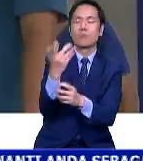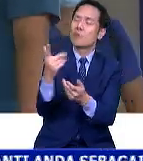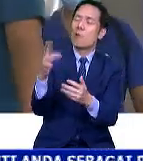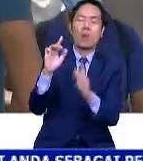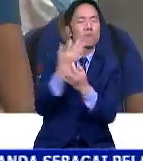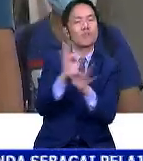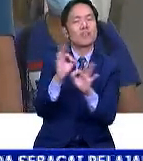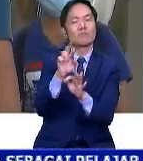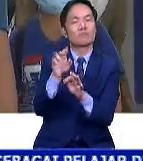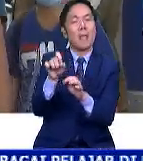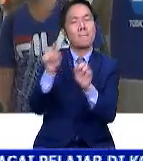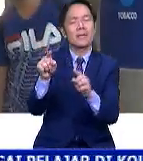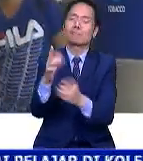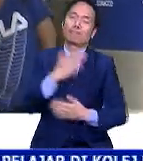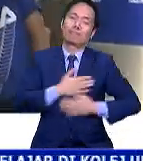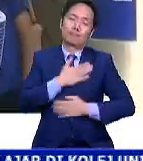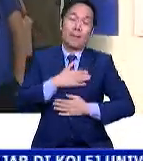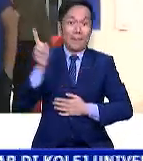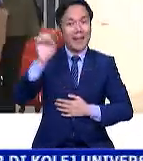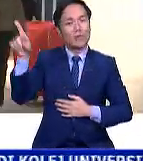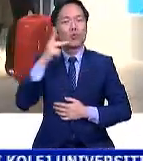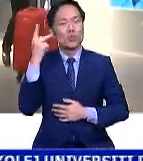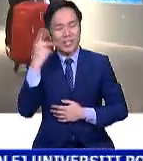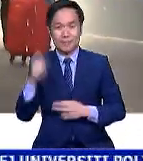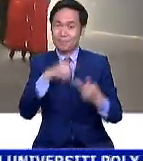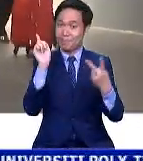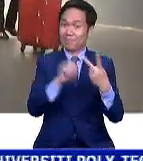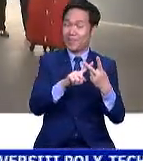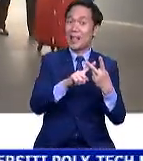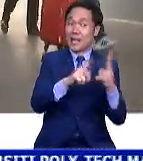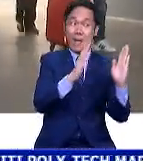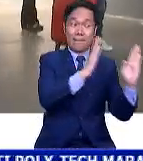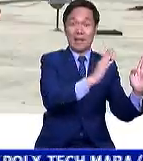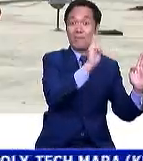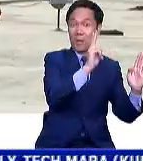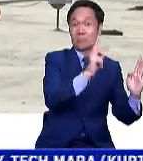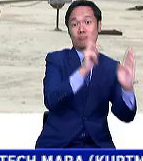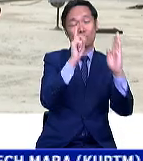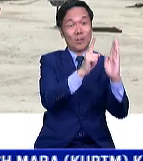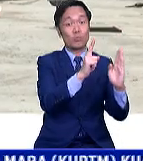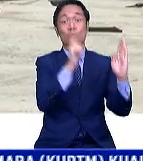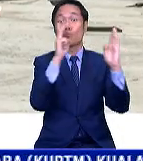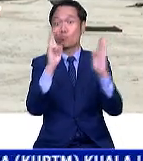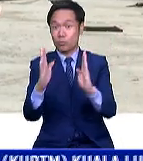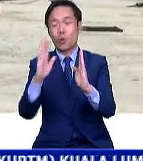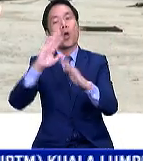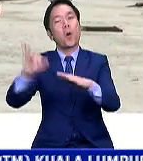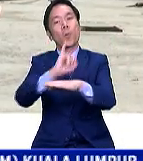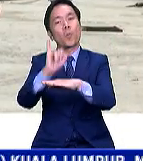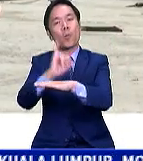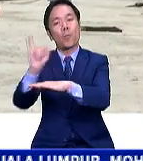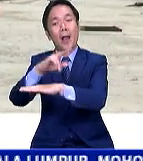di cadang dilaksanakan di Kuching Sarawak bagi fase kedua program itu akan diperluas ke pulau-pulau peranginan lain